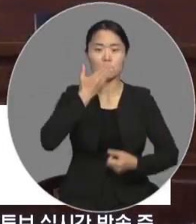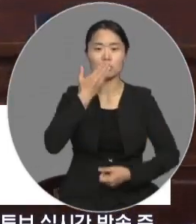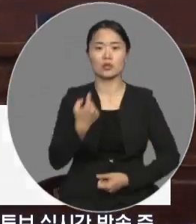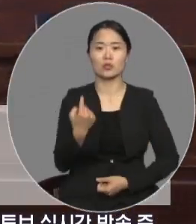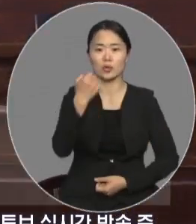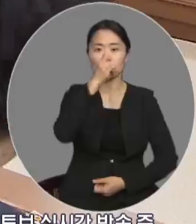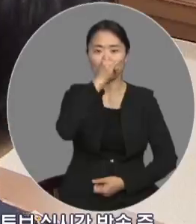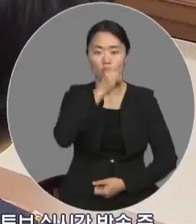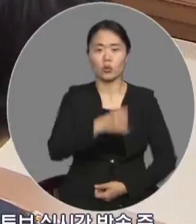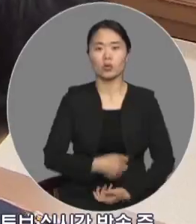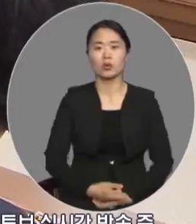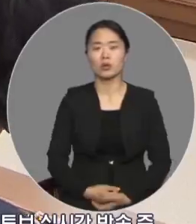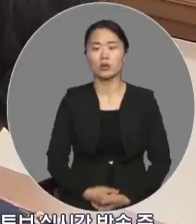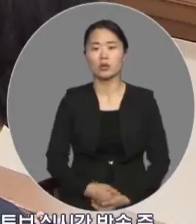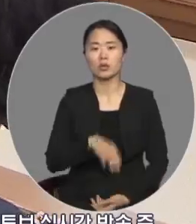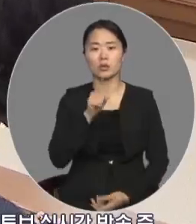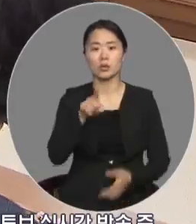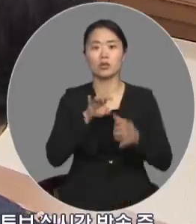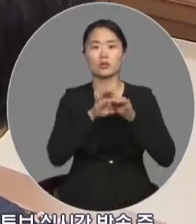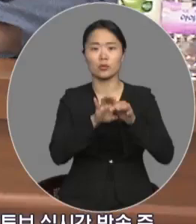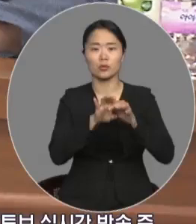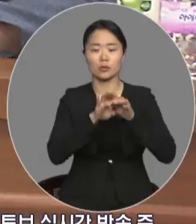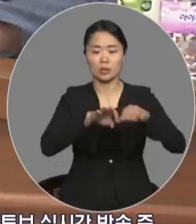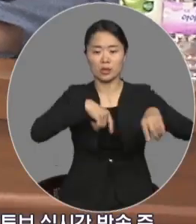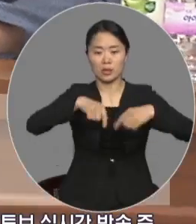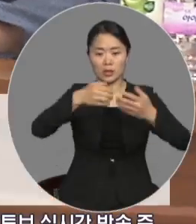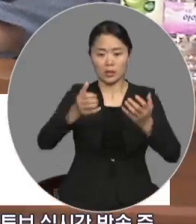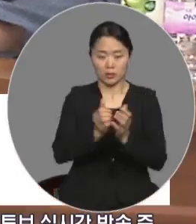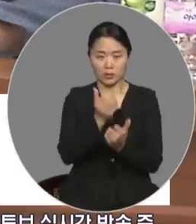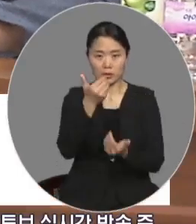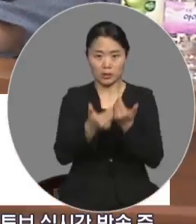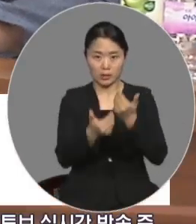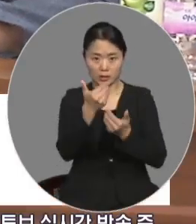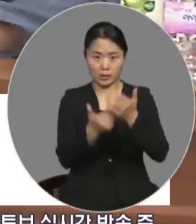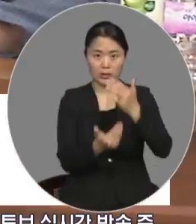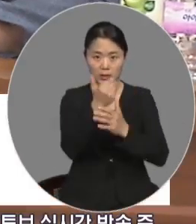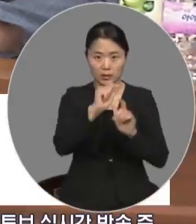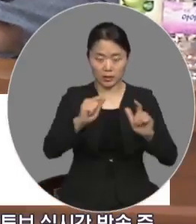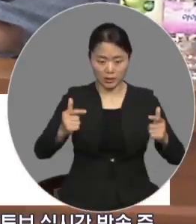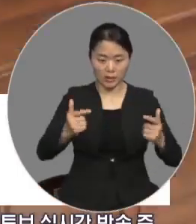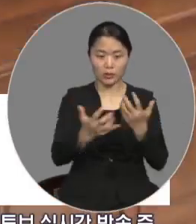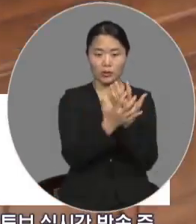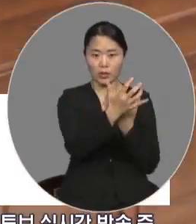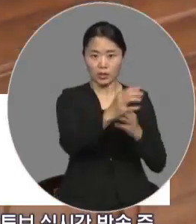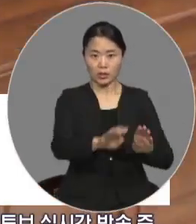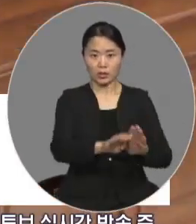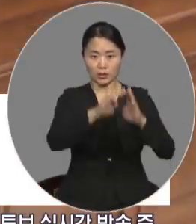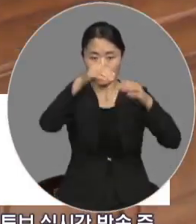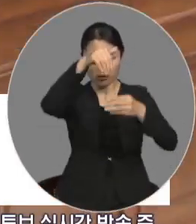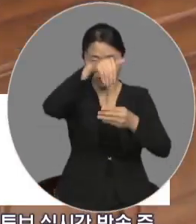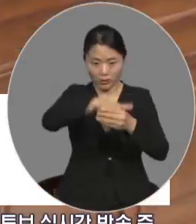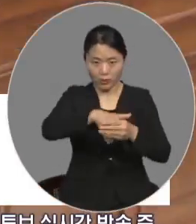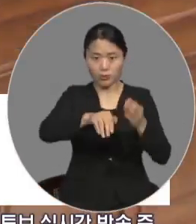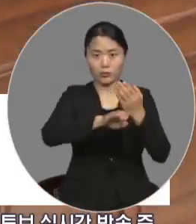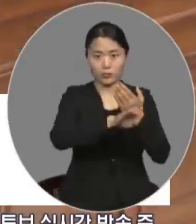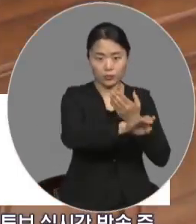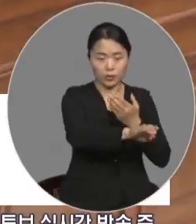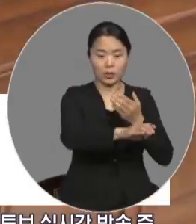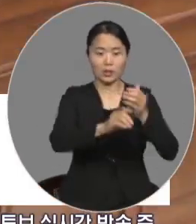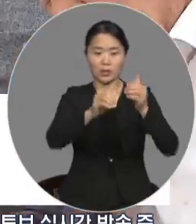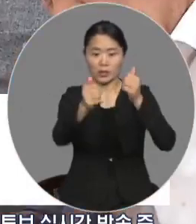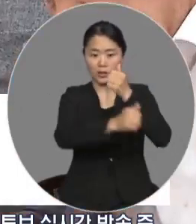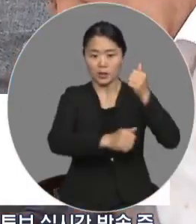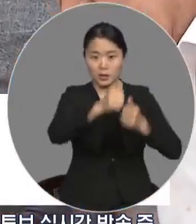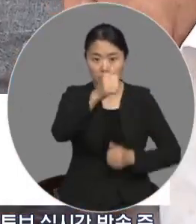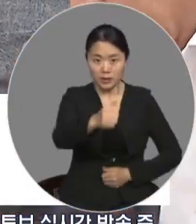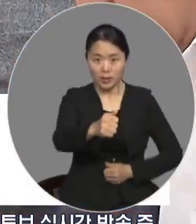해서. 이런 가운데 당내 분란이 없도록 의원총회를 열어 선거를 통해 의장과 부의장을